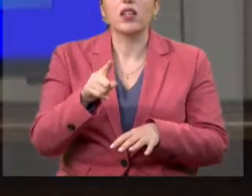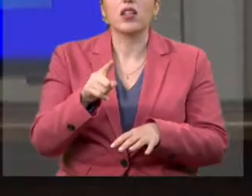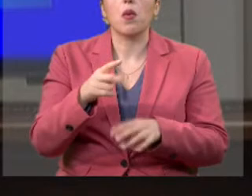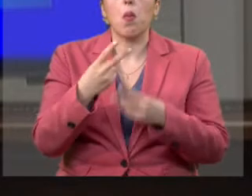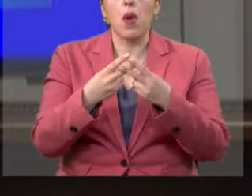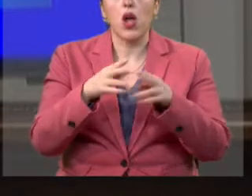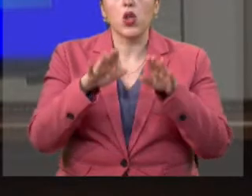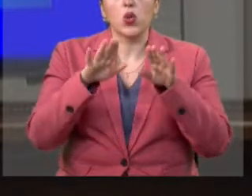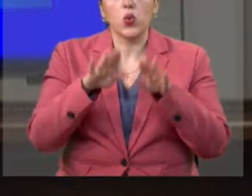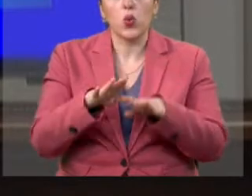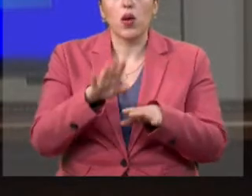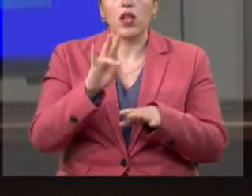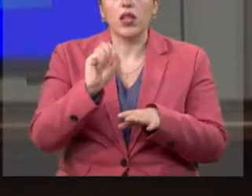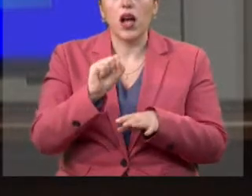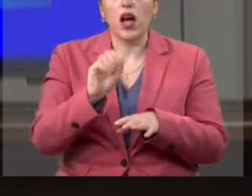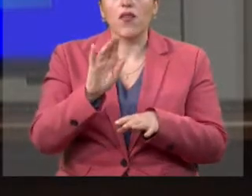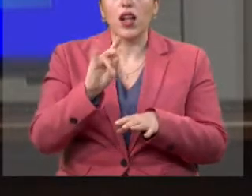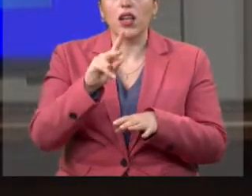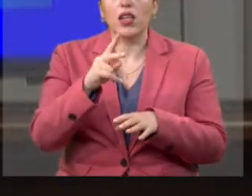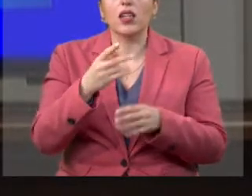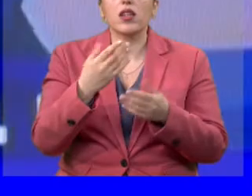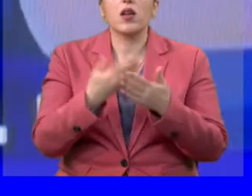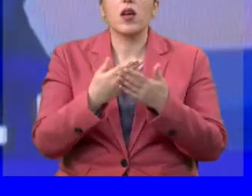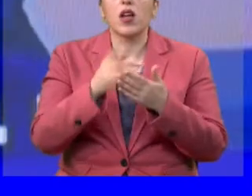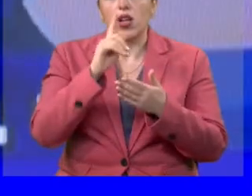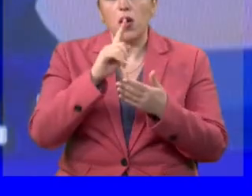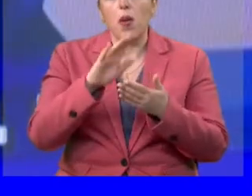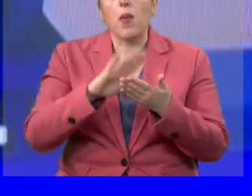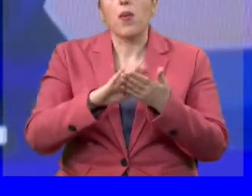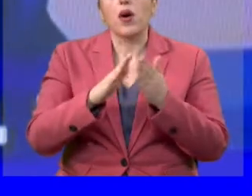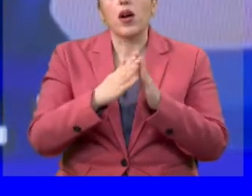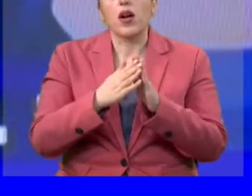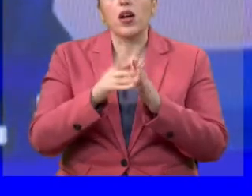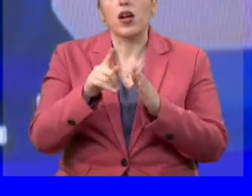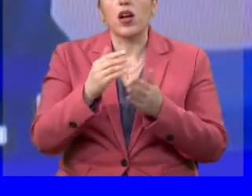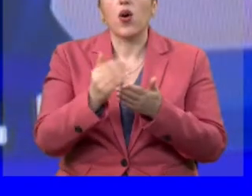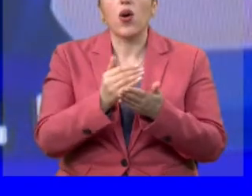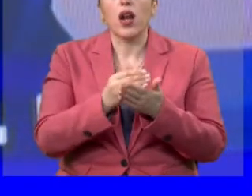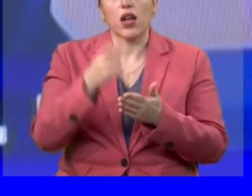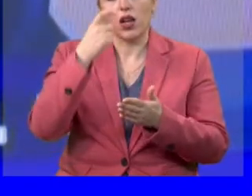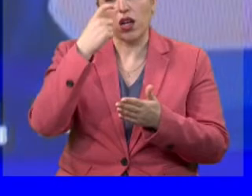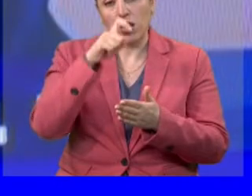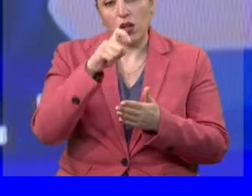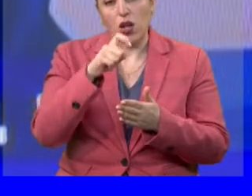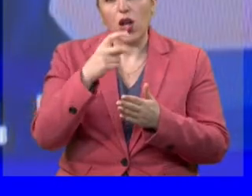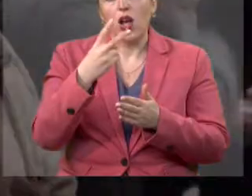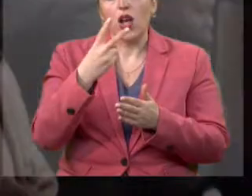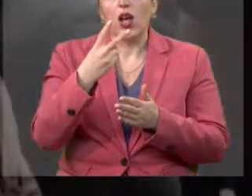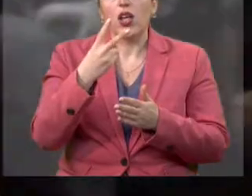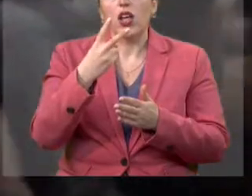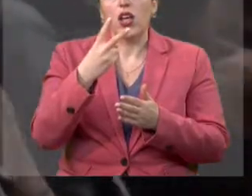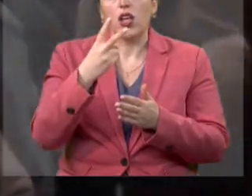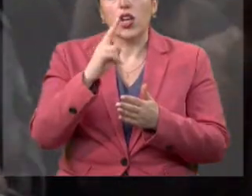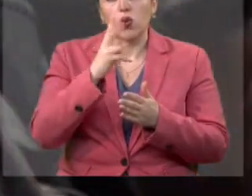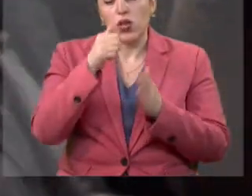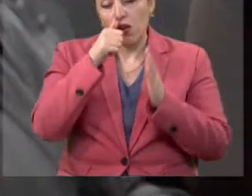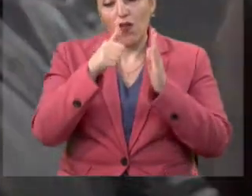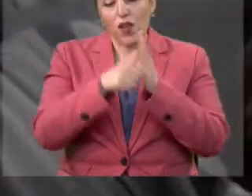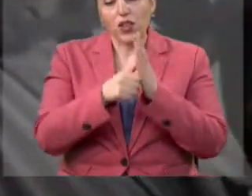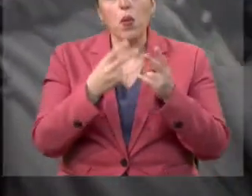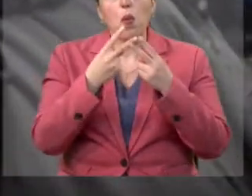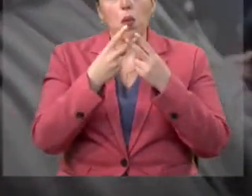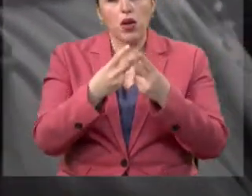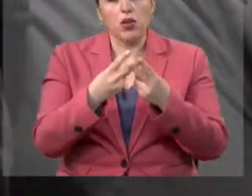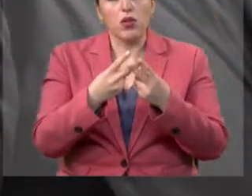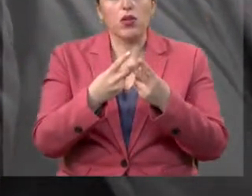որտեղ Նավալնին կրում է պայմանական ազատազրկման կանոնները խախտելու մեղադրանքով 2.5 տարվա ազատազրկման